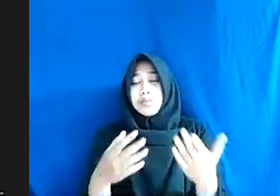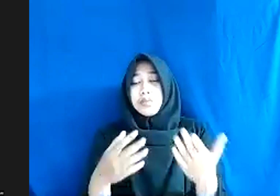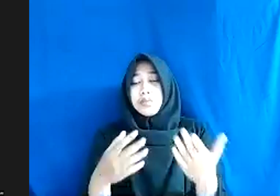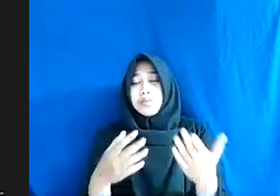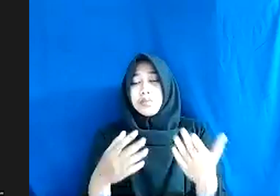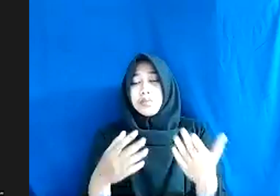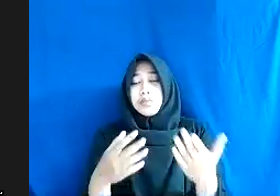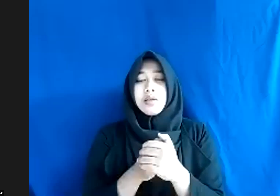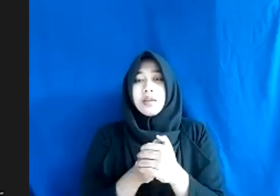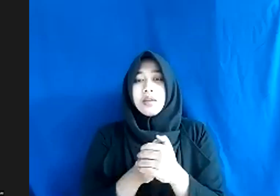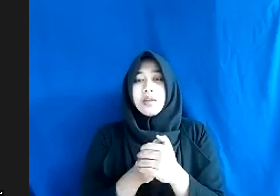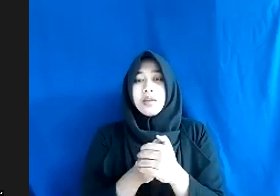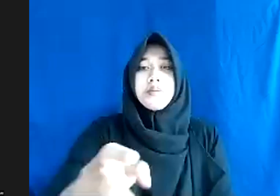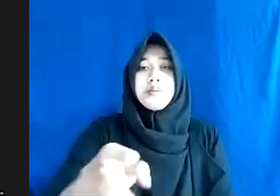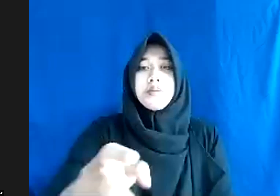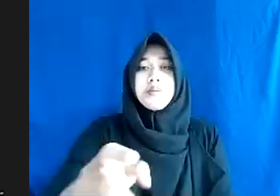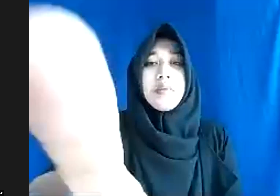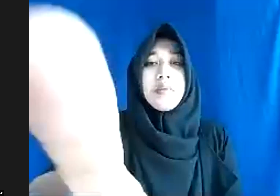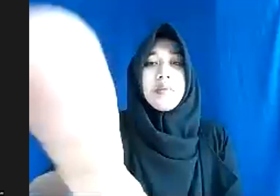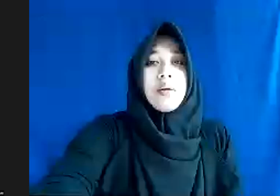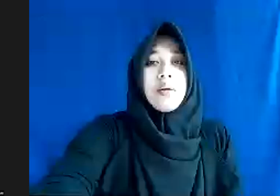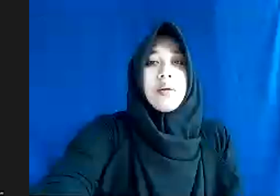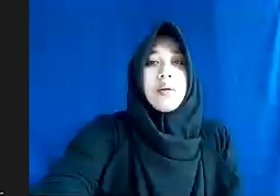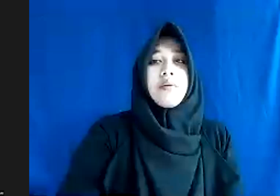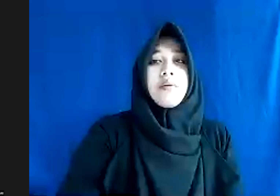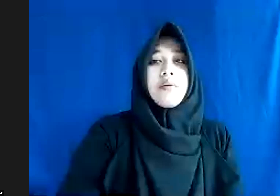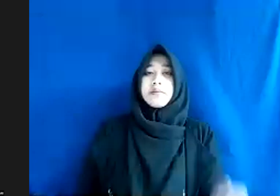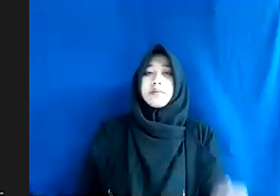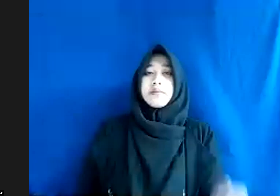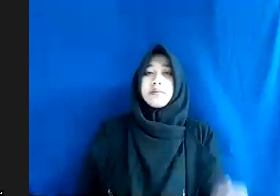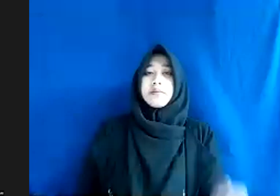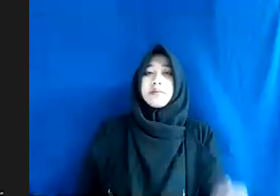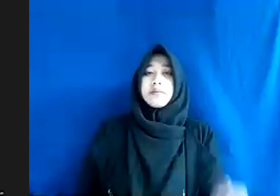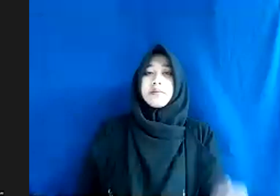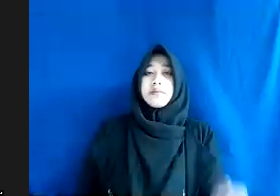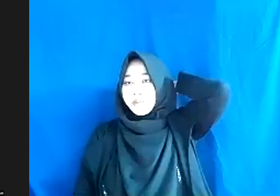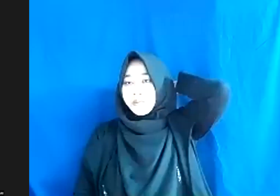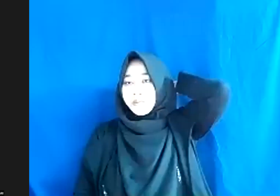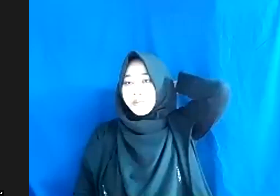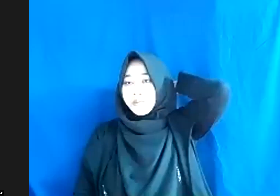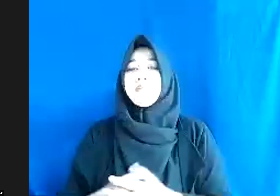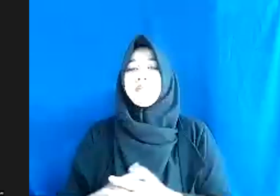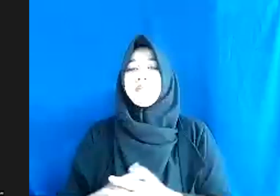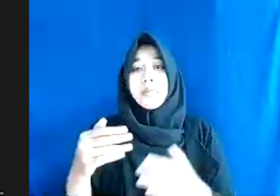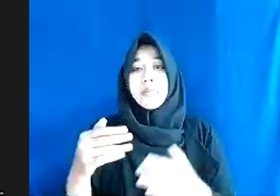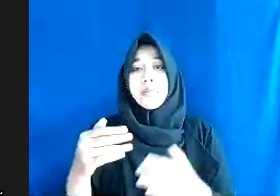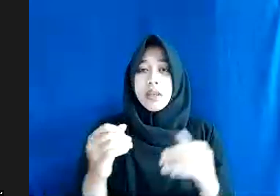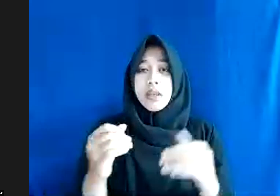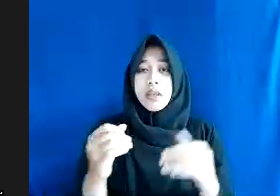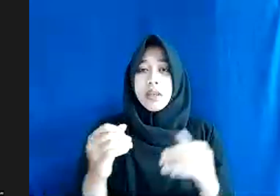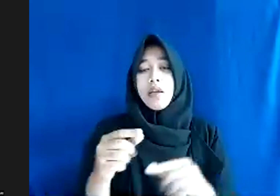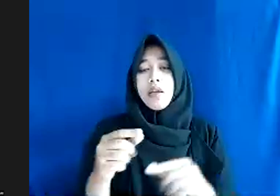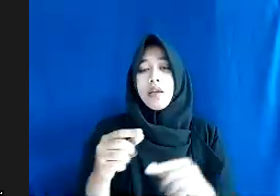dengan nilai keadilan, nilai ya, kejujuran. Ya. Oke, amanah. Ibu, ini pertanyaan selanjutnya